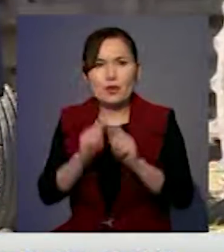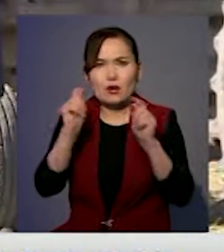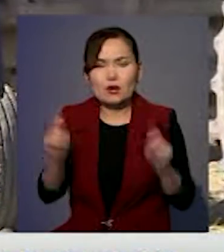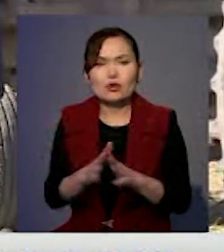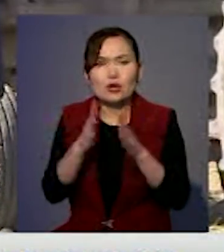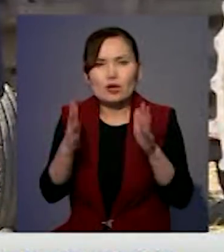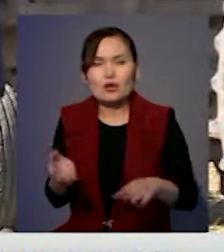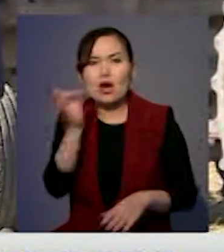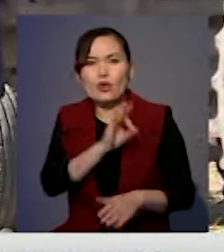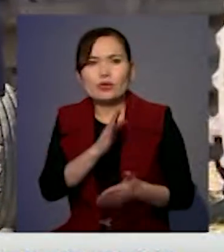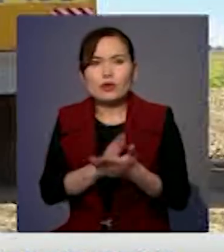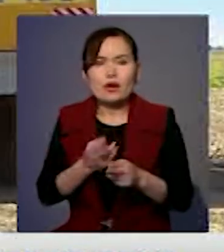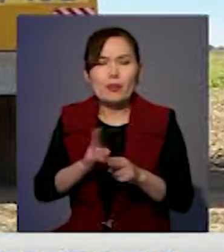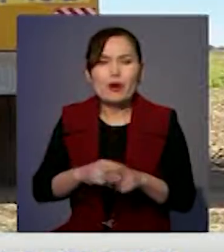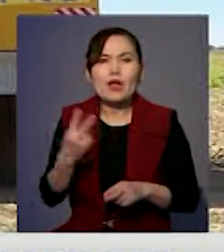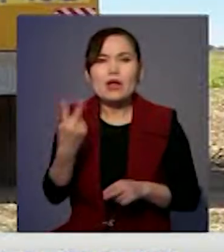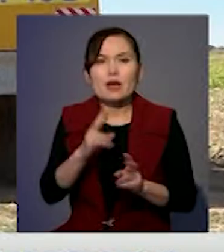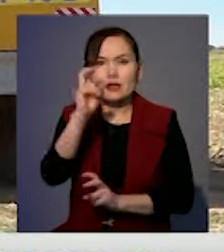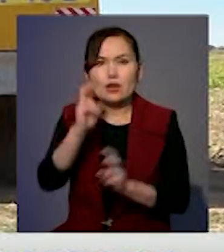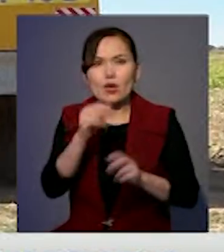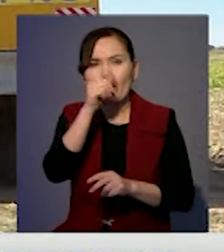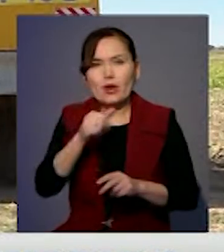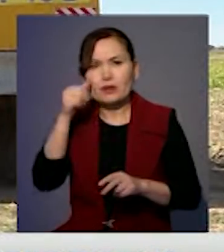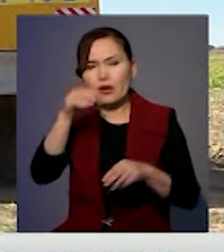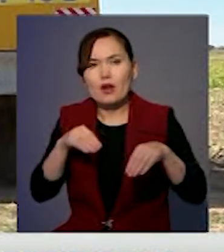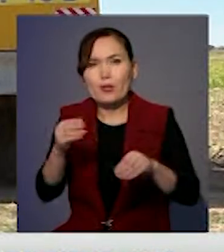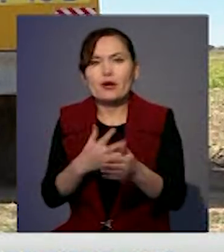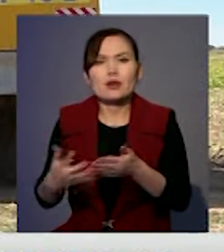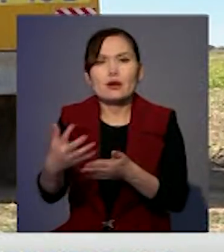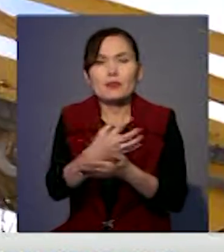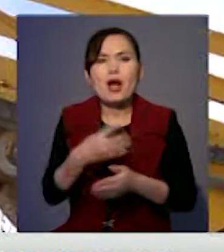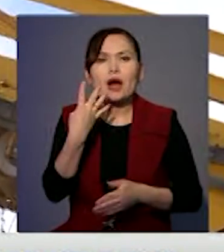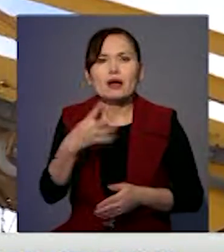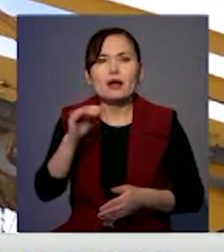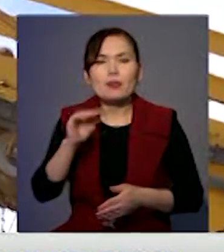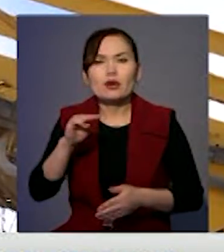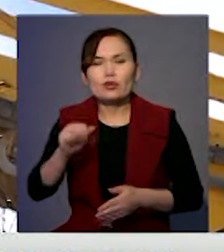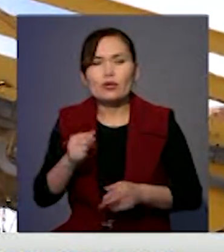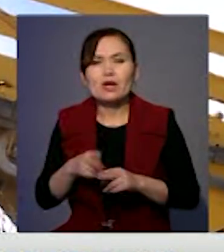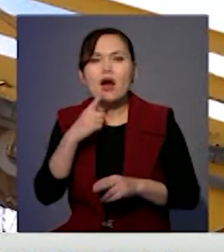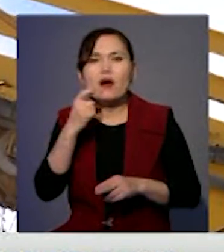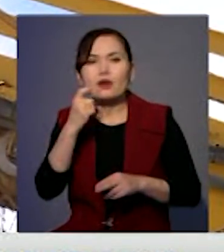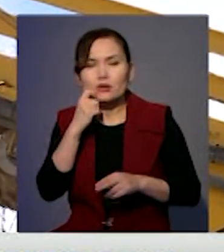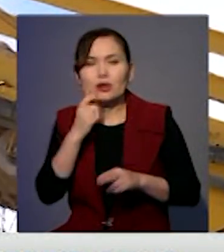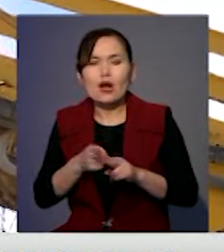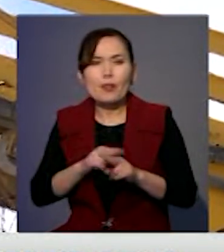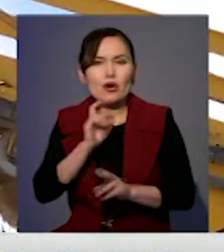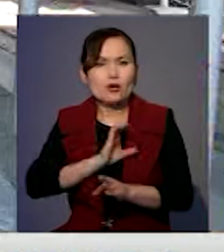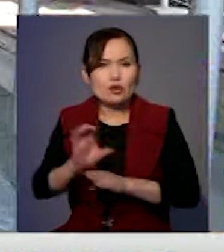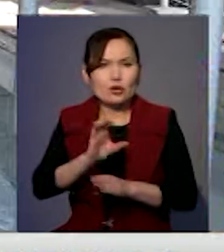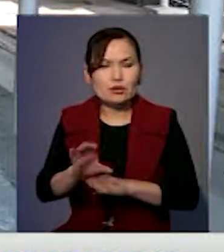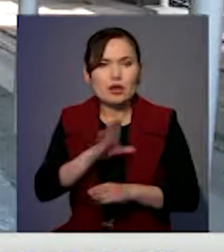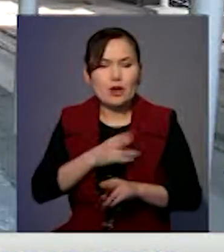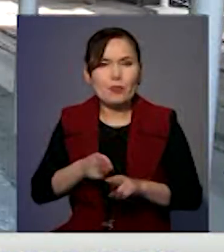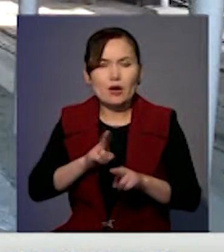етті. Аймақтағы қос зауыт өткен жылы жиналған өнімнен 40 мың тоннадан астам шекер алуды жоспарлап отыр. Бұл облыстың